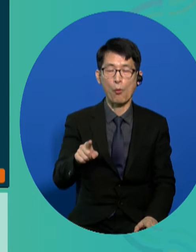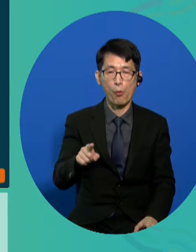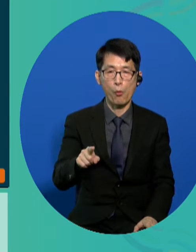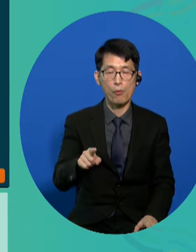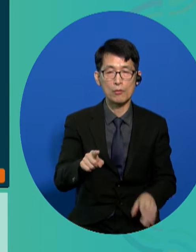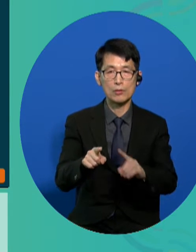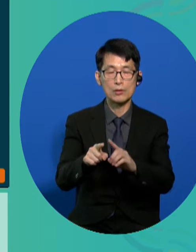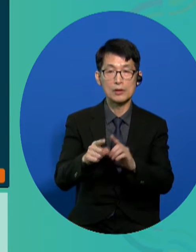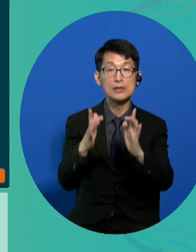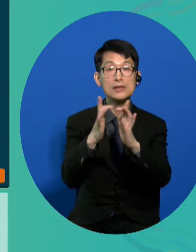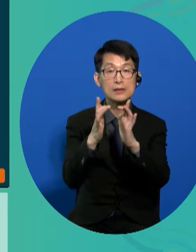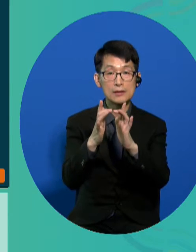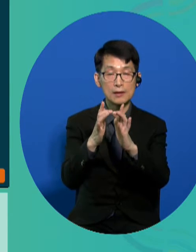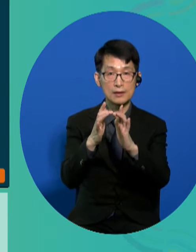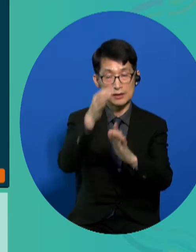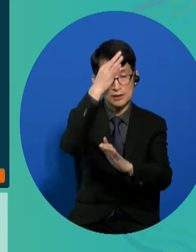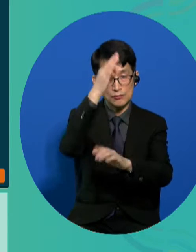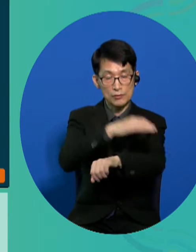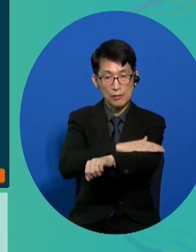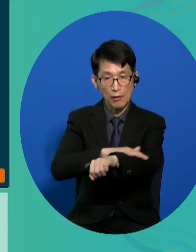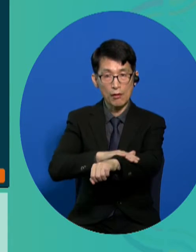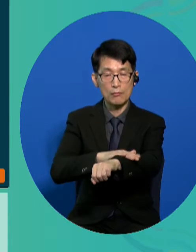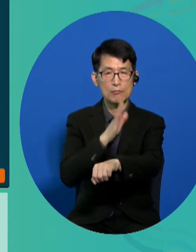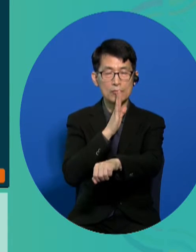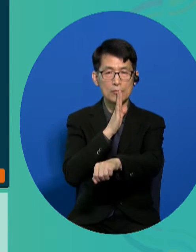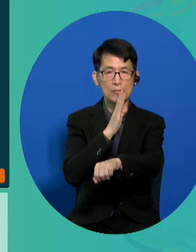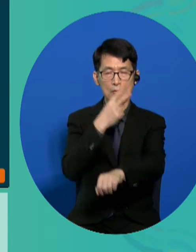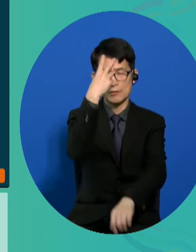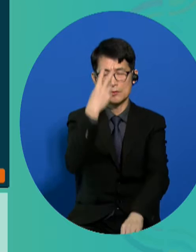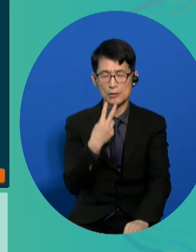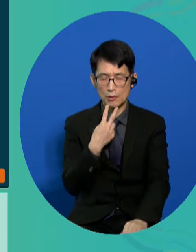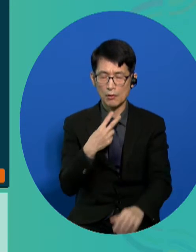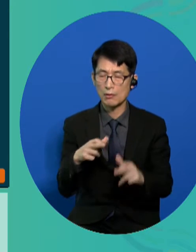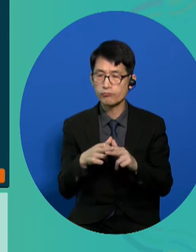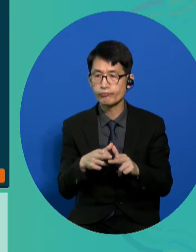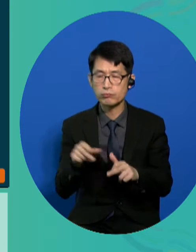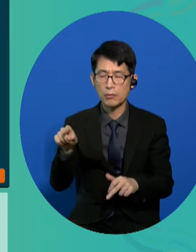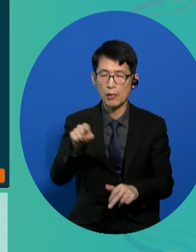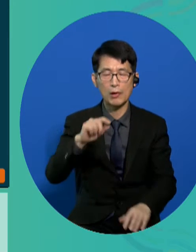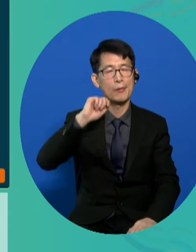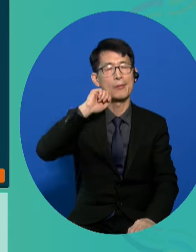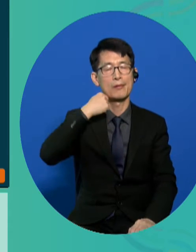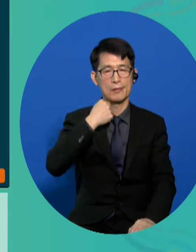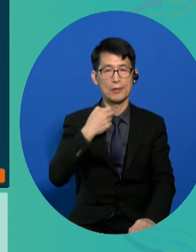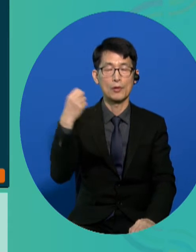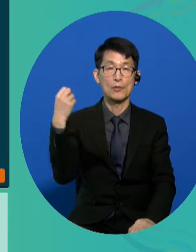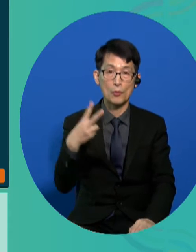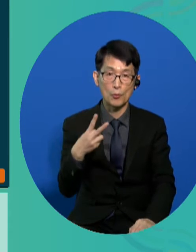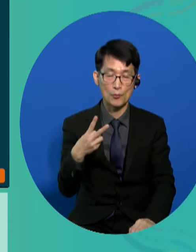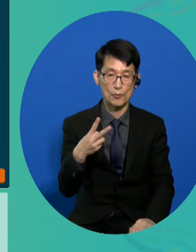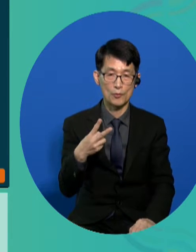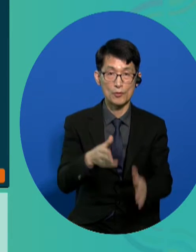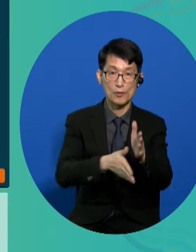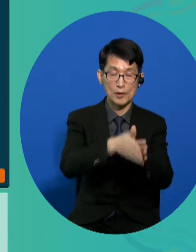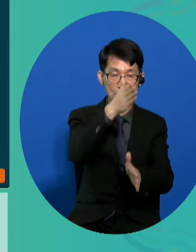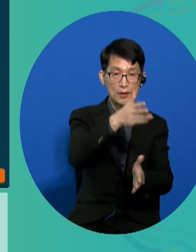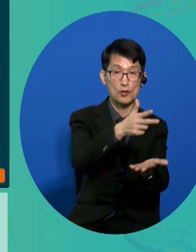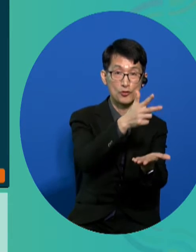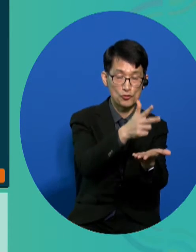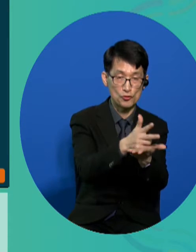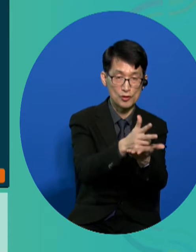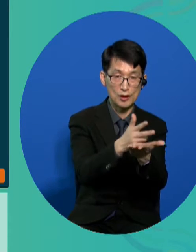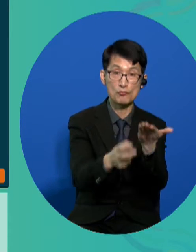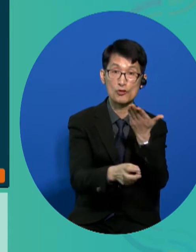흥미롭지만 접근할 수 없는 경우가 많습니다. 또 도시 내에서 교통요금이나 주차 위반 벌금